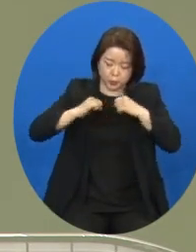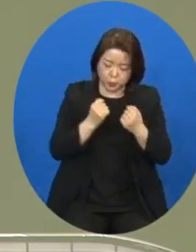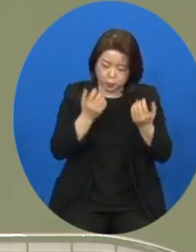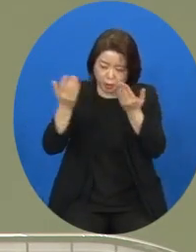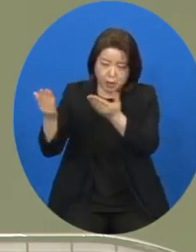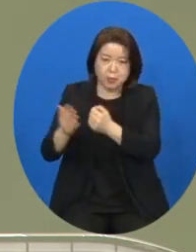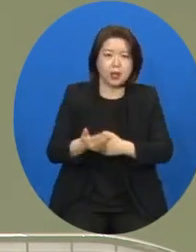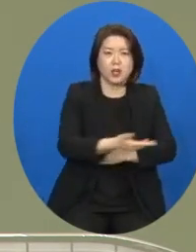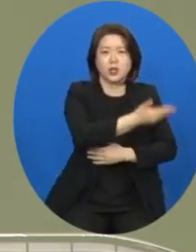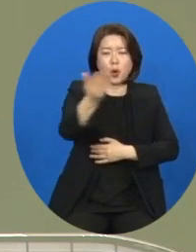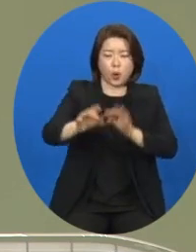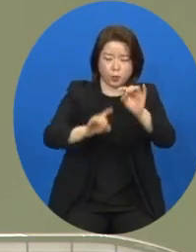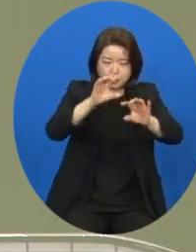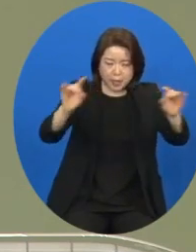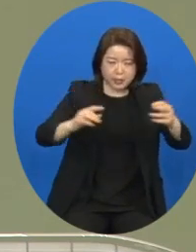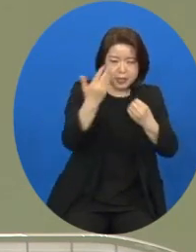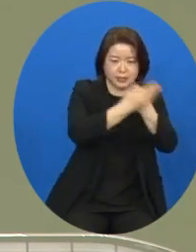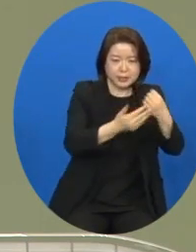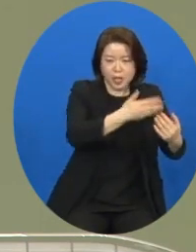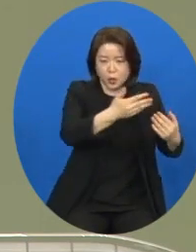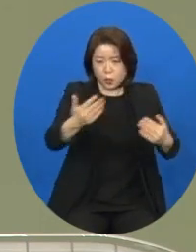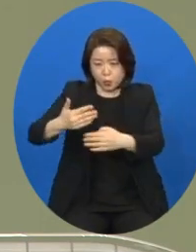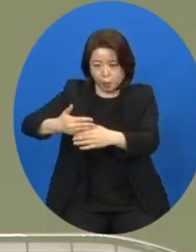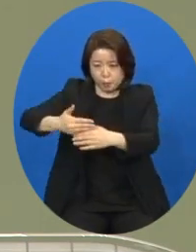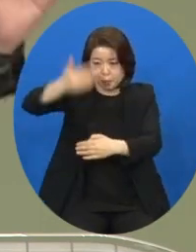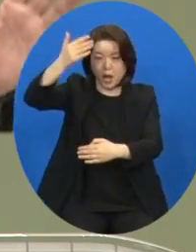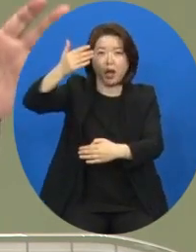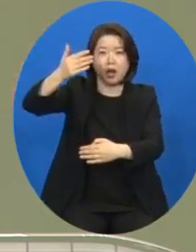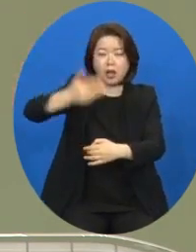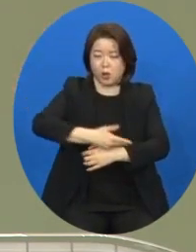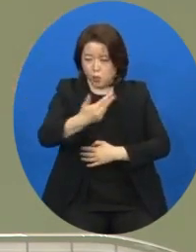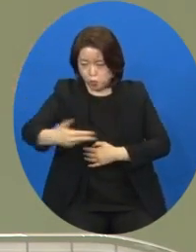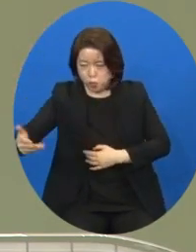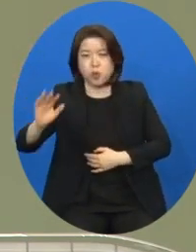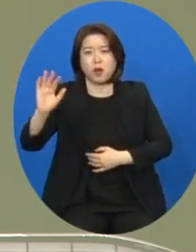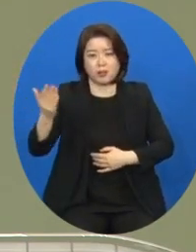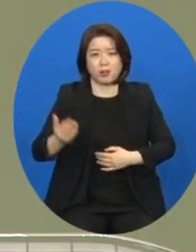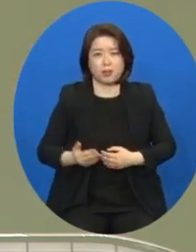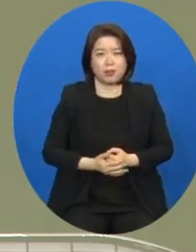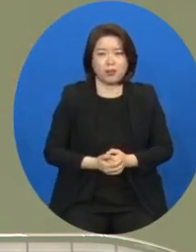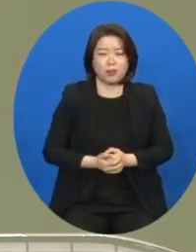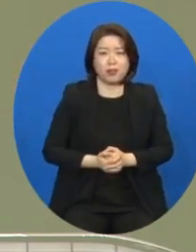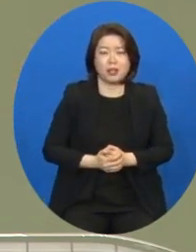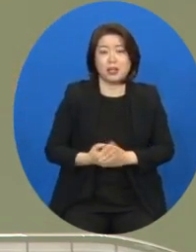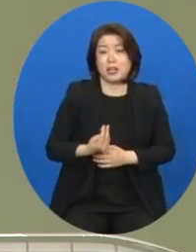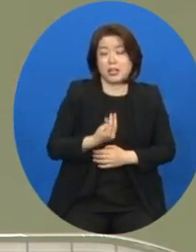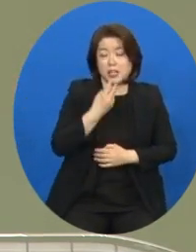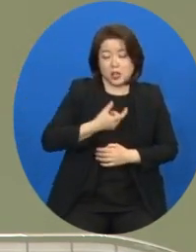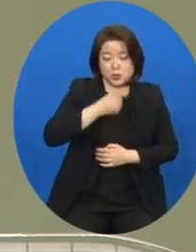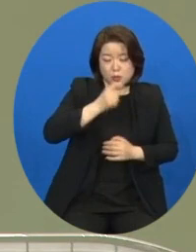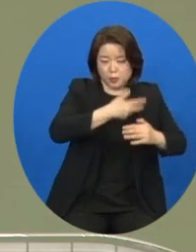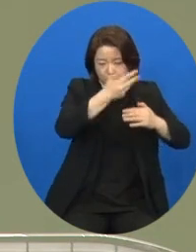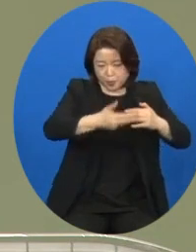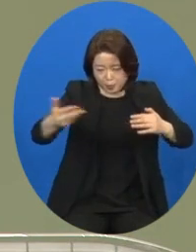뚝이 터져요. 정말 생수의 강이 흘러넘치는 역사를 경험하게 된다는